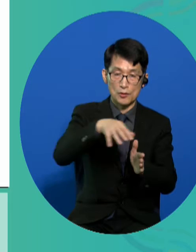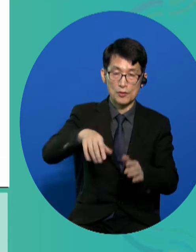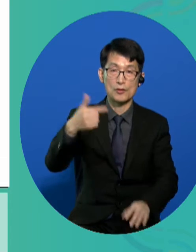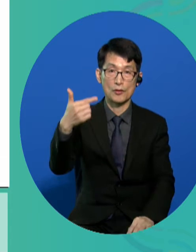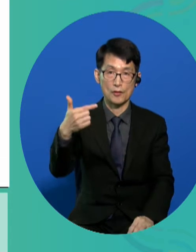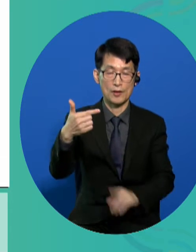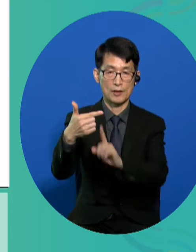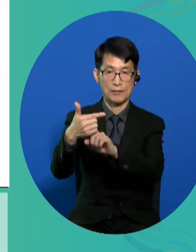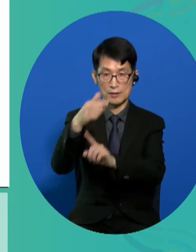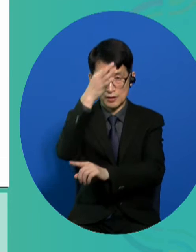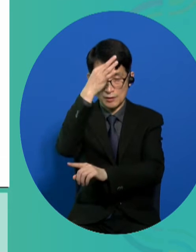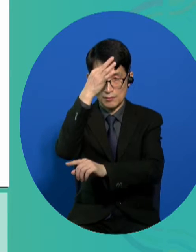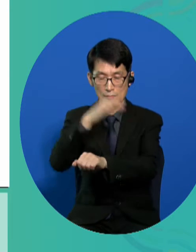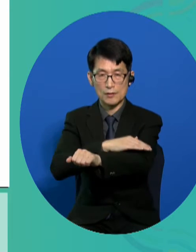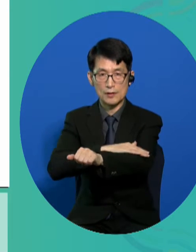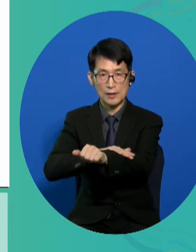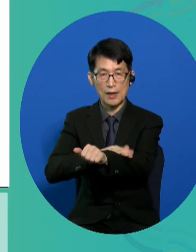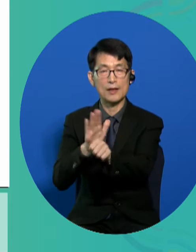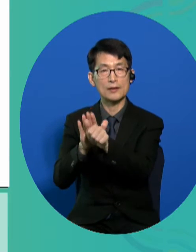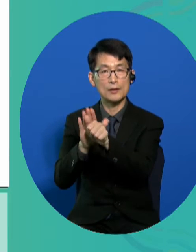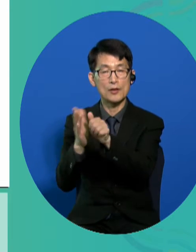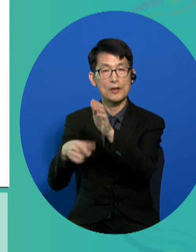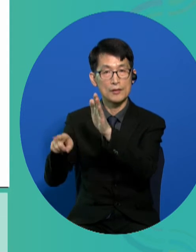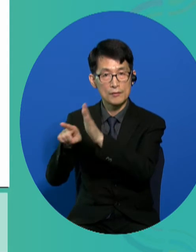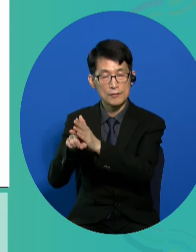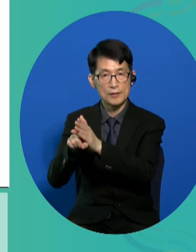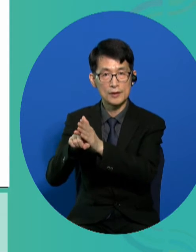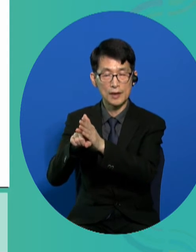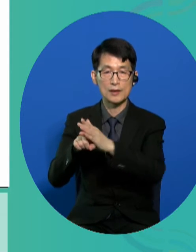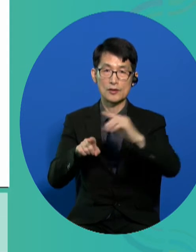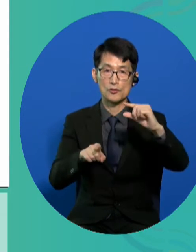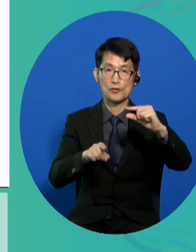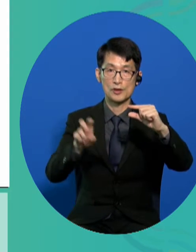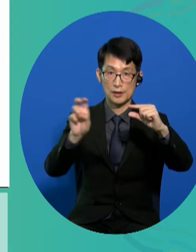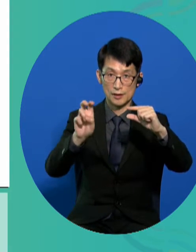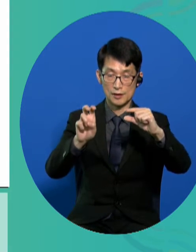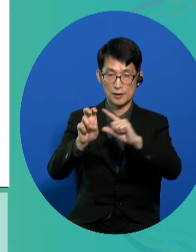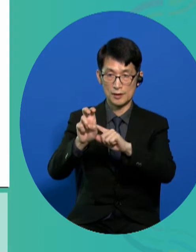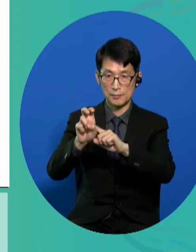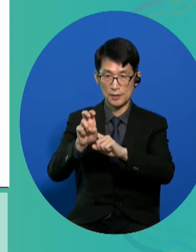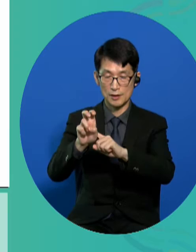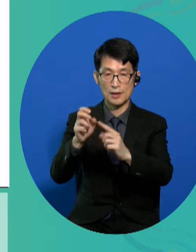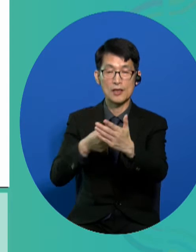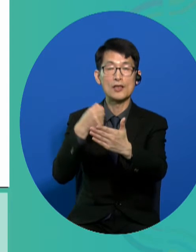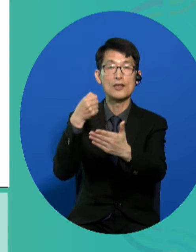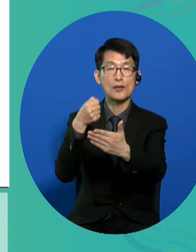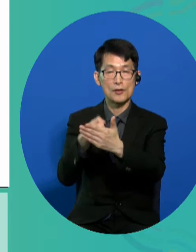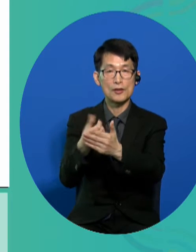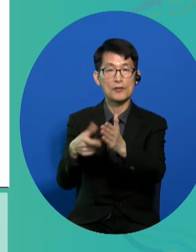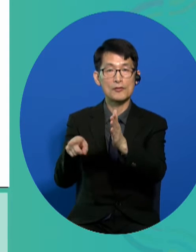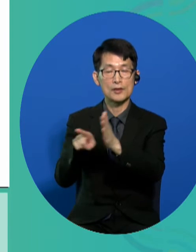기술 접근성을 위한 G20 모델 정책을 채택하도록 돕고 있습니다.